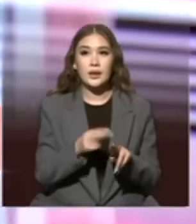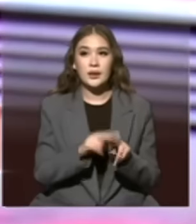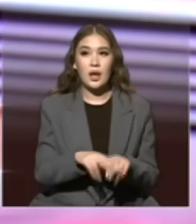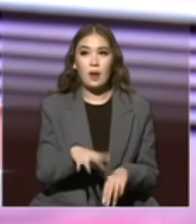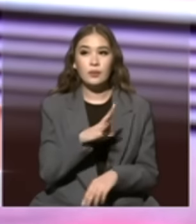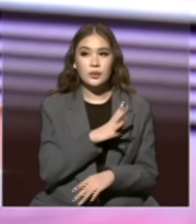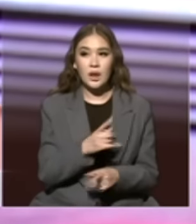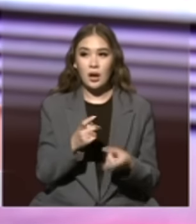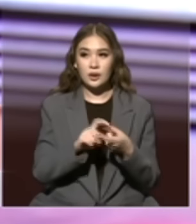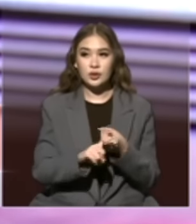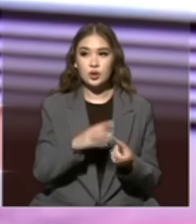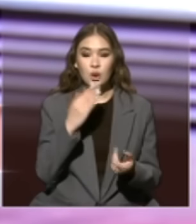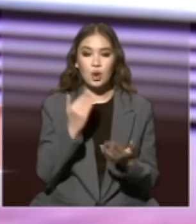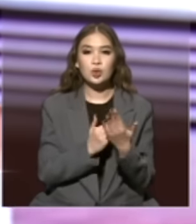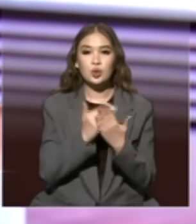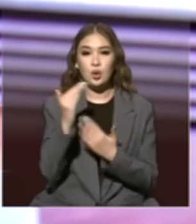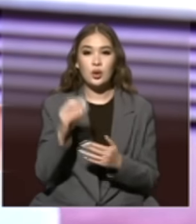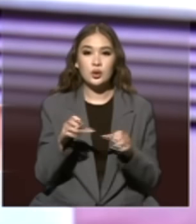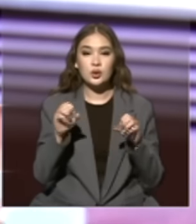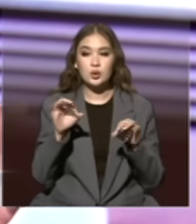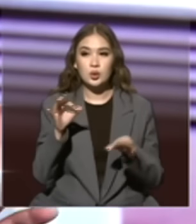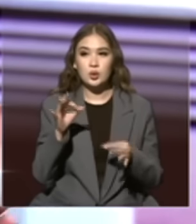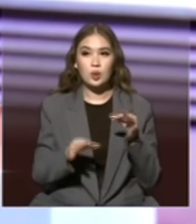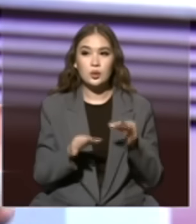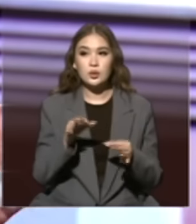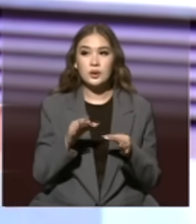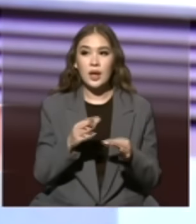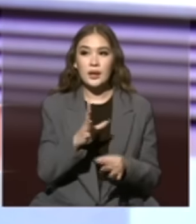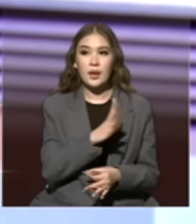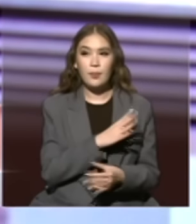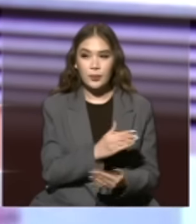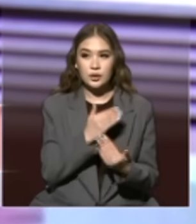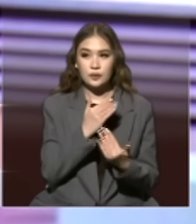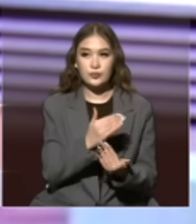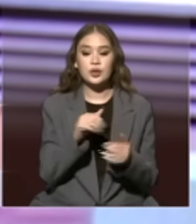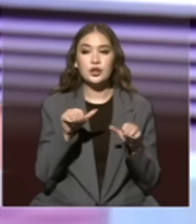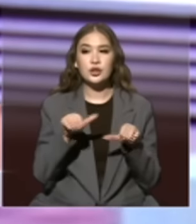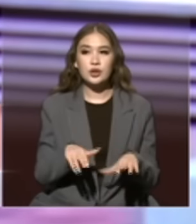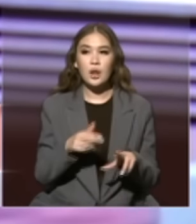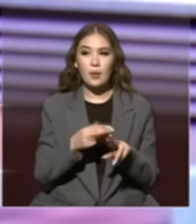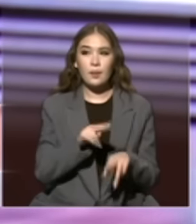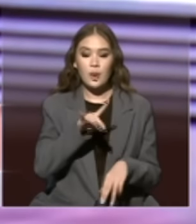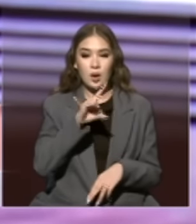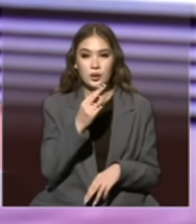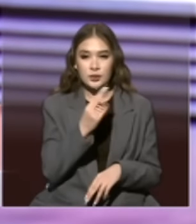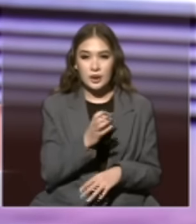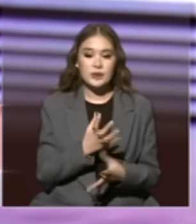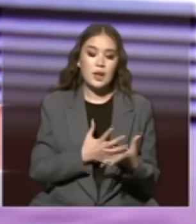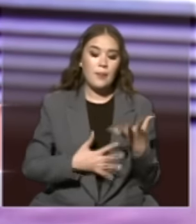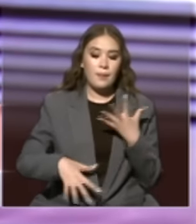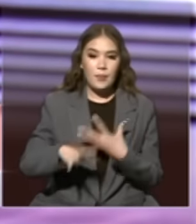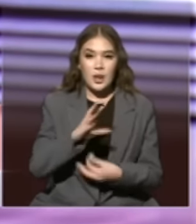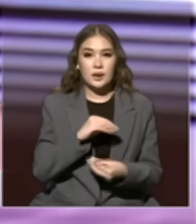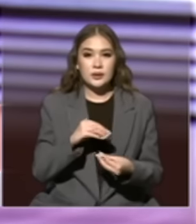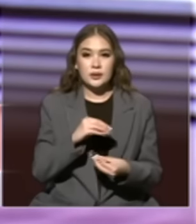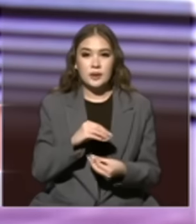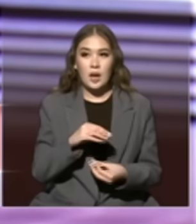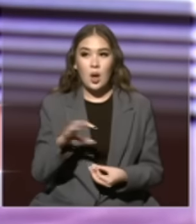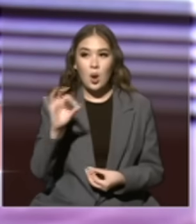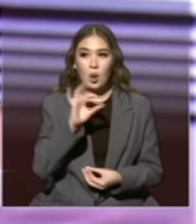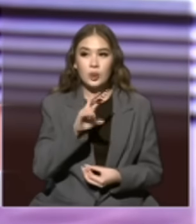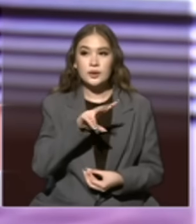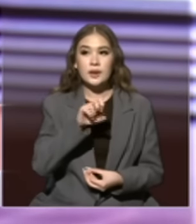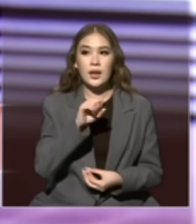сотқа қатысы жоқ. Бұл жоғарғы соттың өзінің шешімі. Осы мына болып жатқан процесті, осы процестің барысын бүкіл онлайн